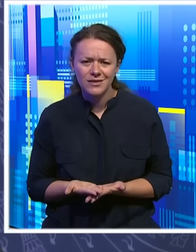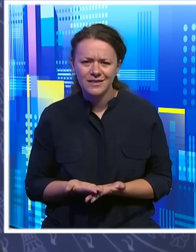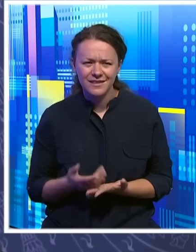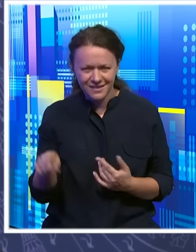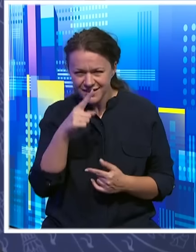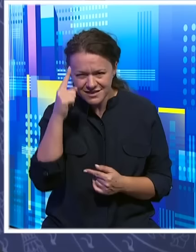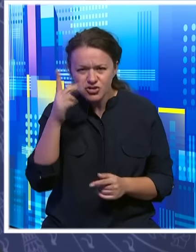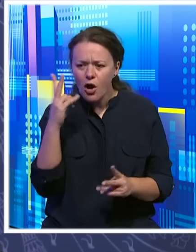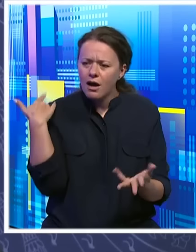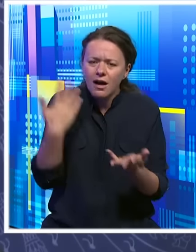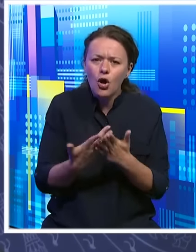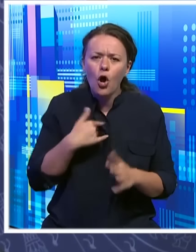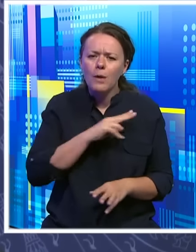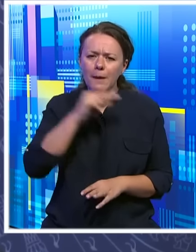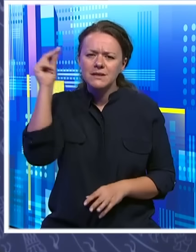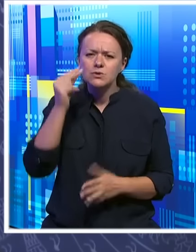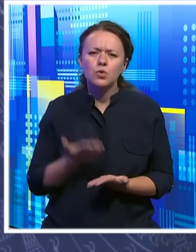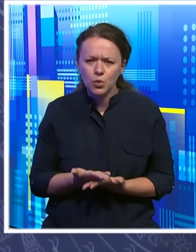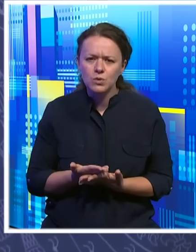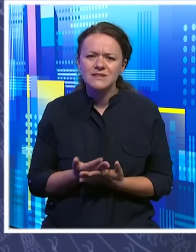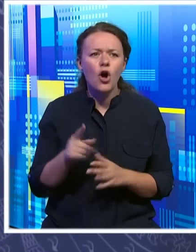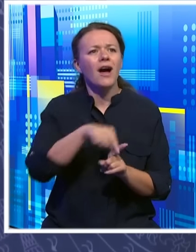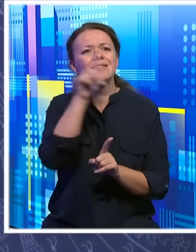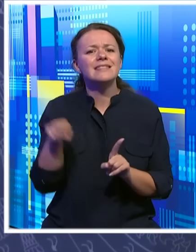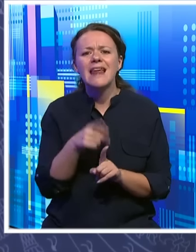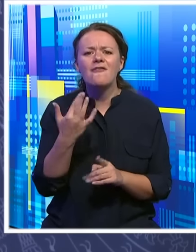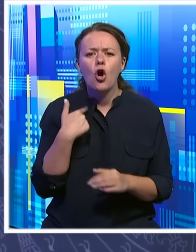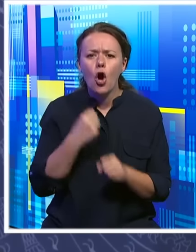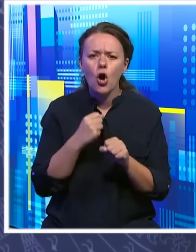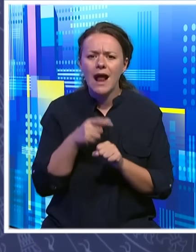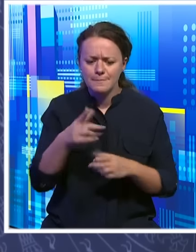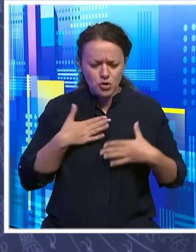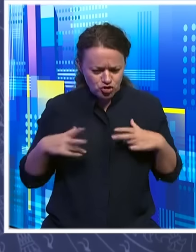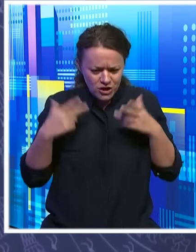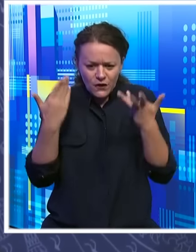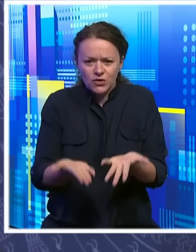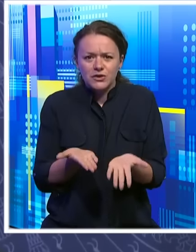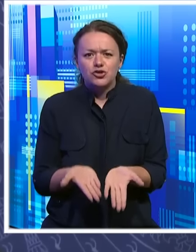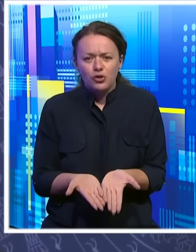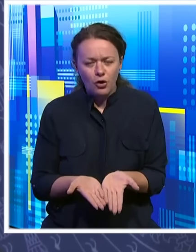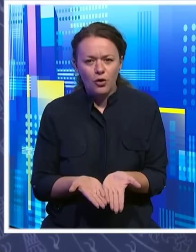iskustvo? Znate li koliko ja radim dnevno i koliko živim za to? Ja znam.